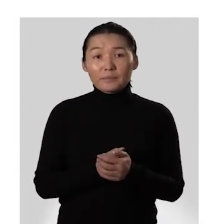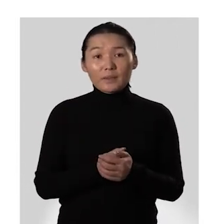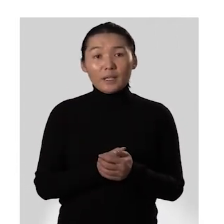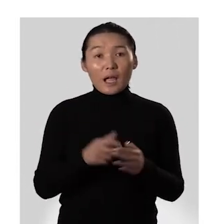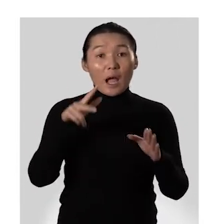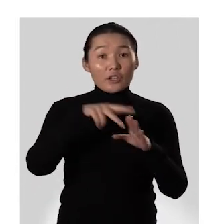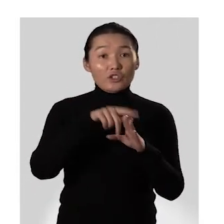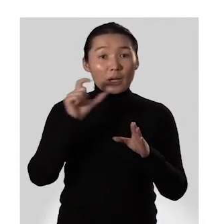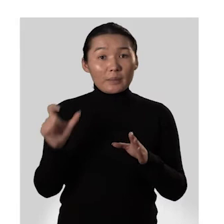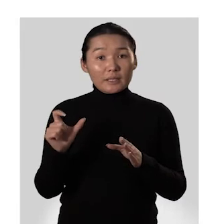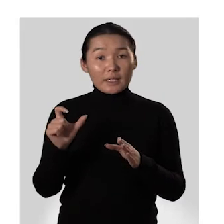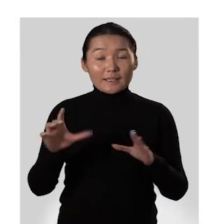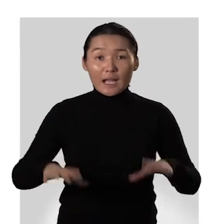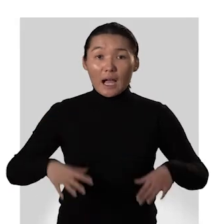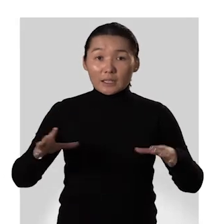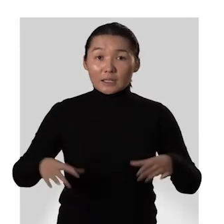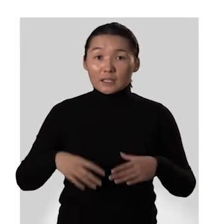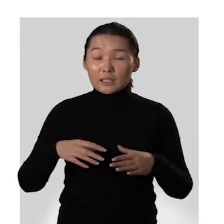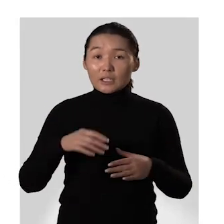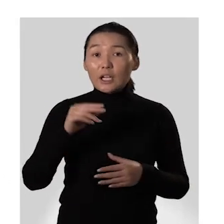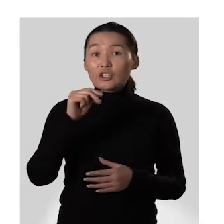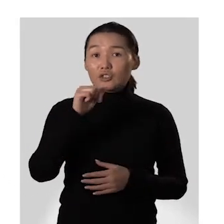Чабендес атты чабат.